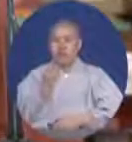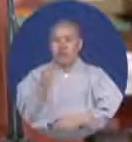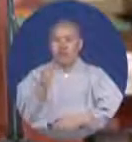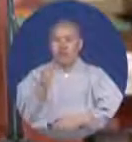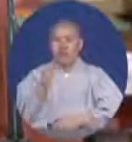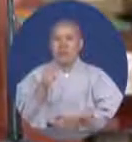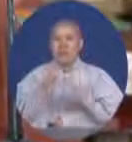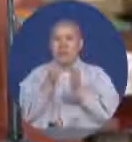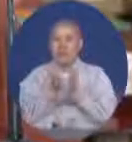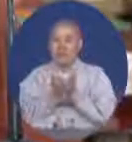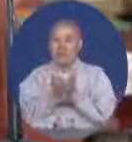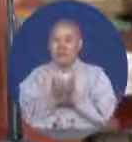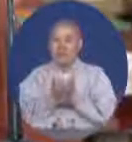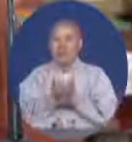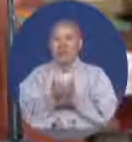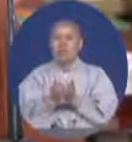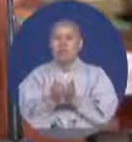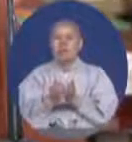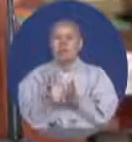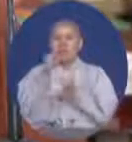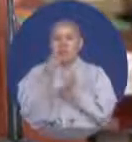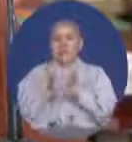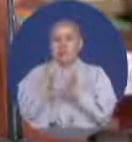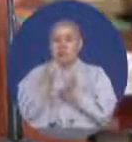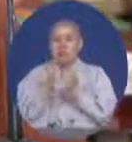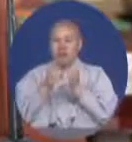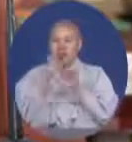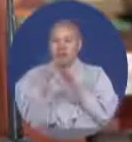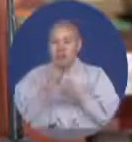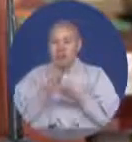개성인데요. 어떻게 부처님을 찬탄했나.